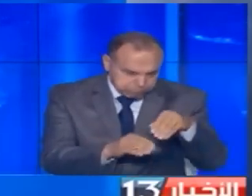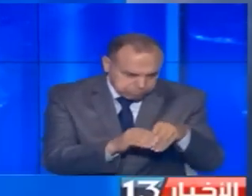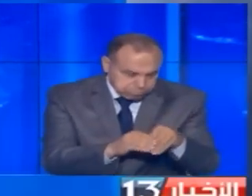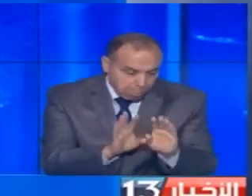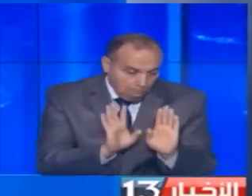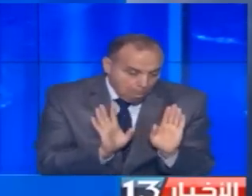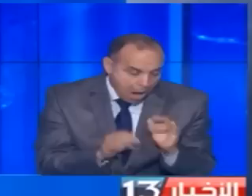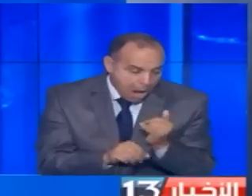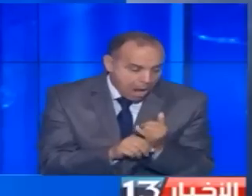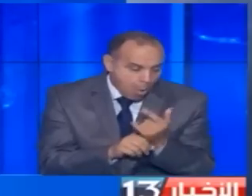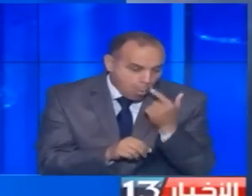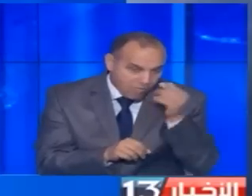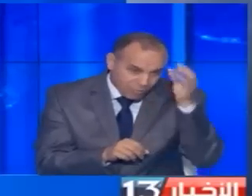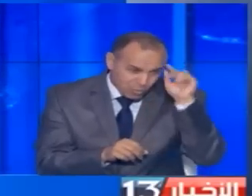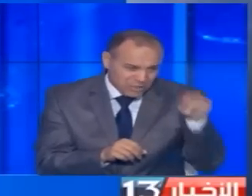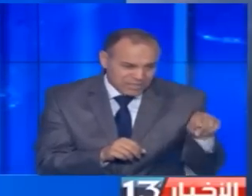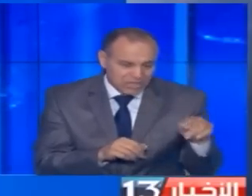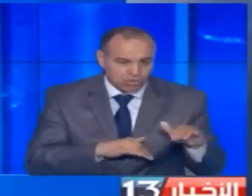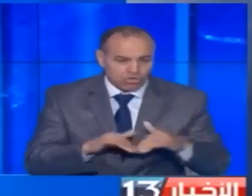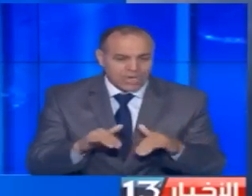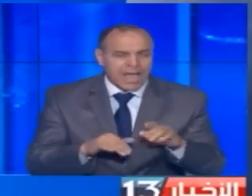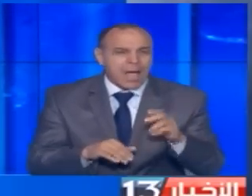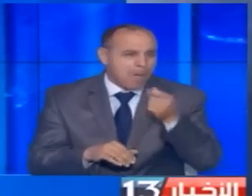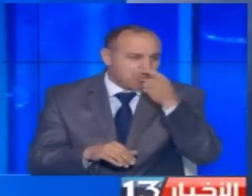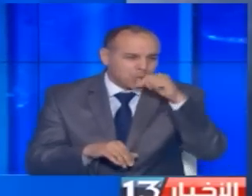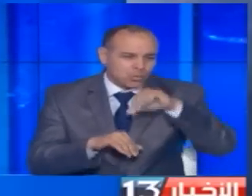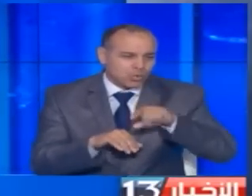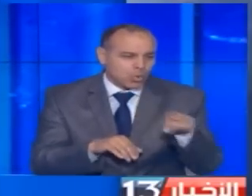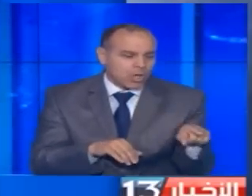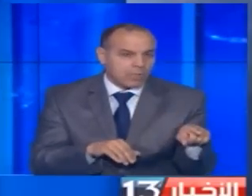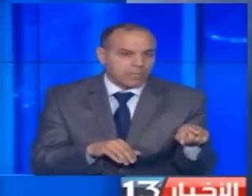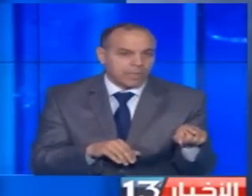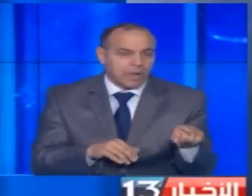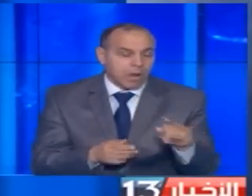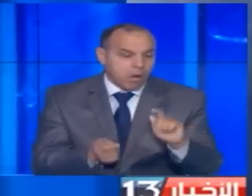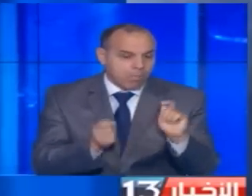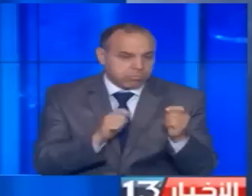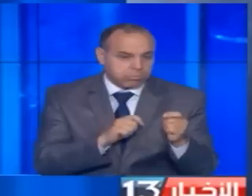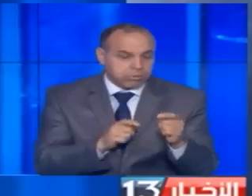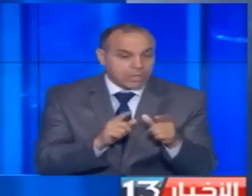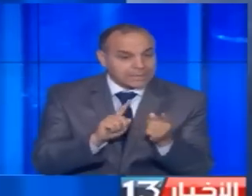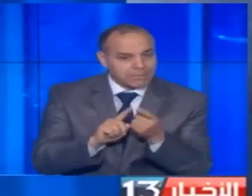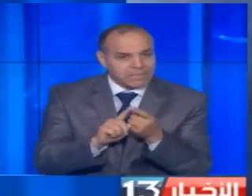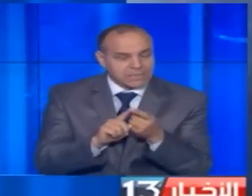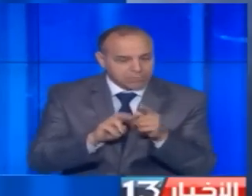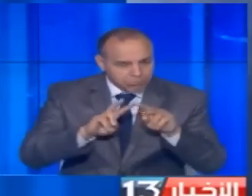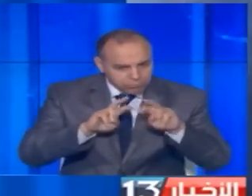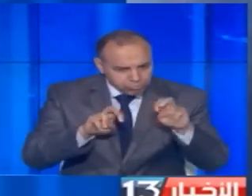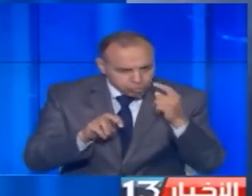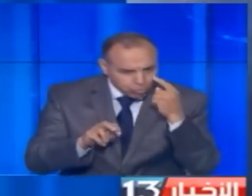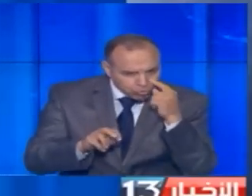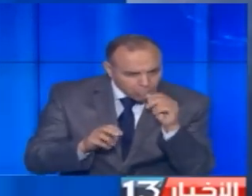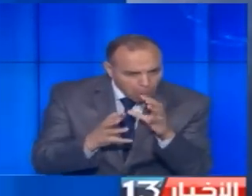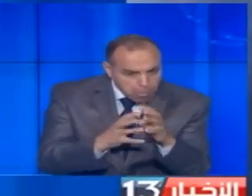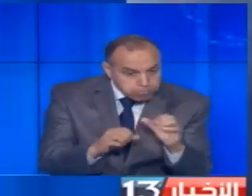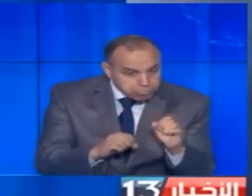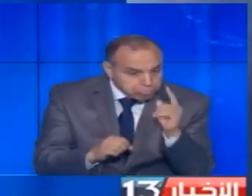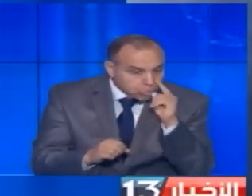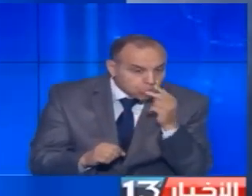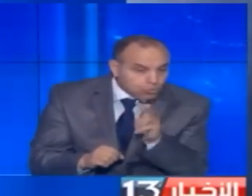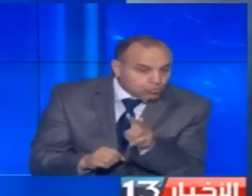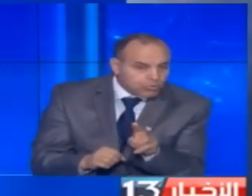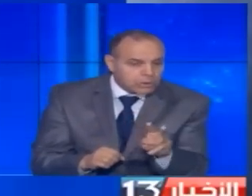بأحد المقاهي العمومية بشارع الحبيب بورقيبة بالعاصمة، وقد تحولت فرقة مختصة في تفكيك المتفجرات إلى